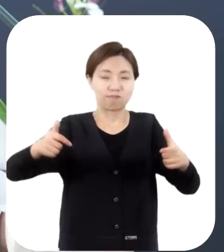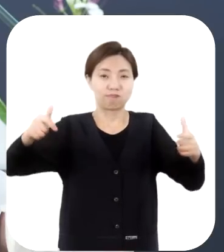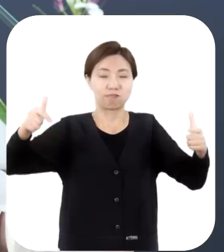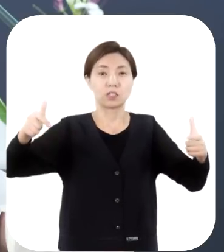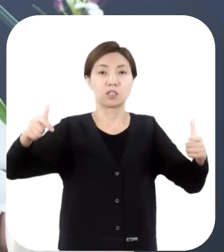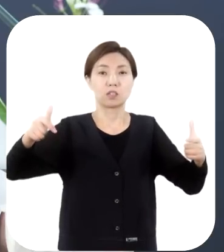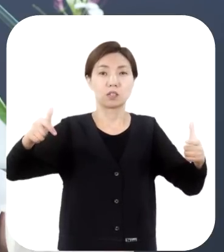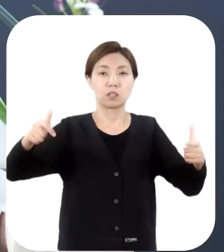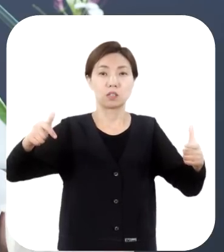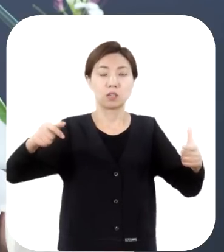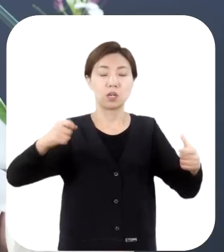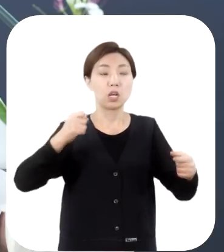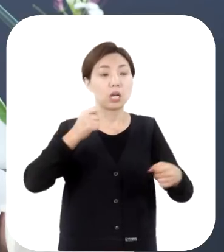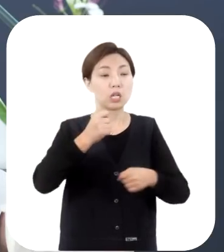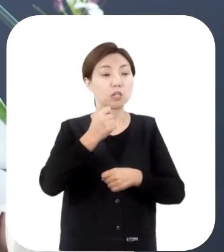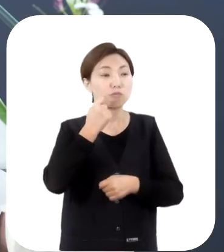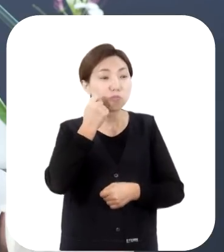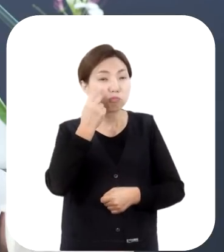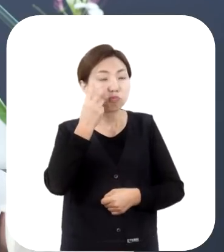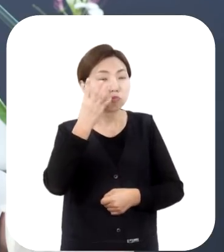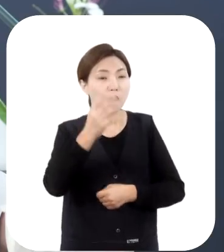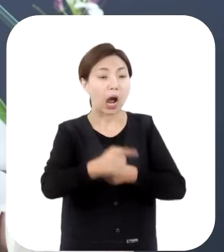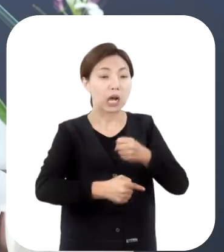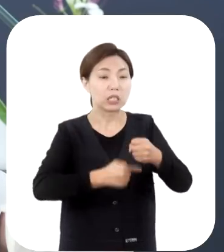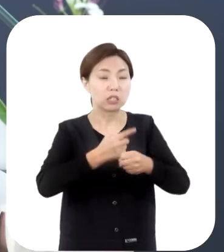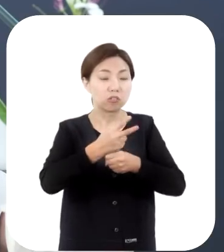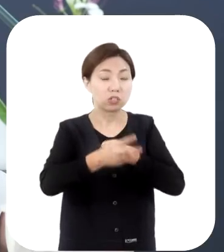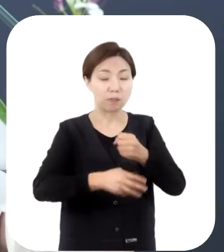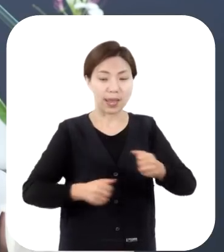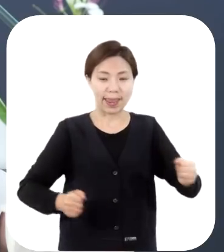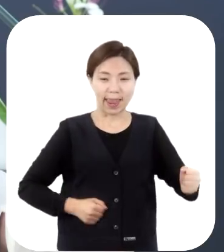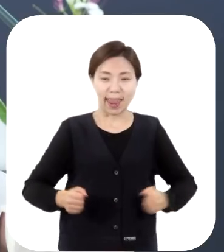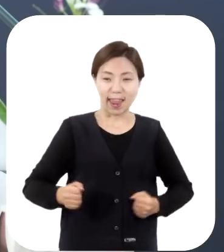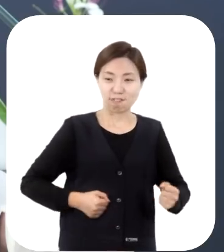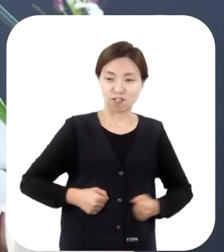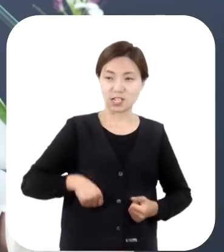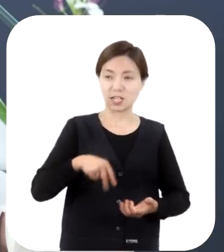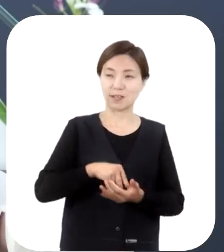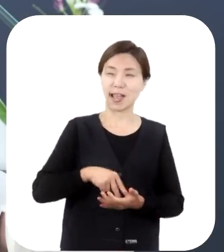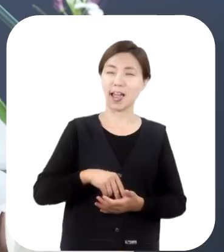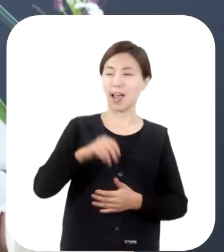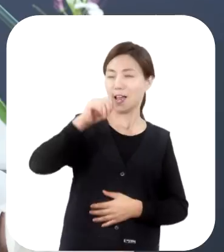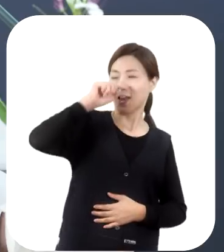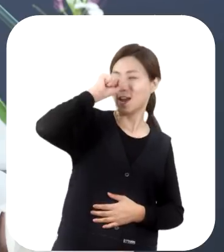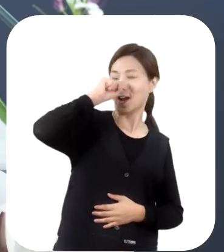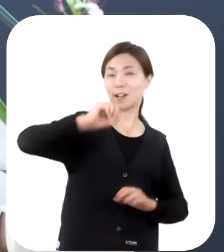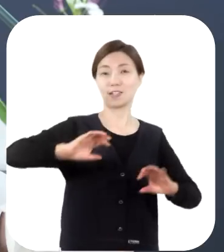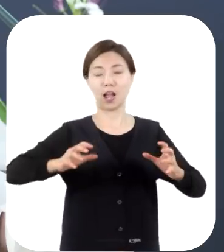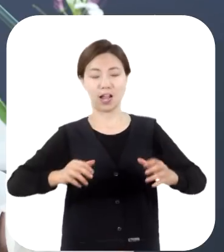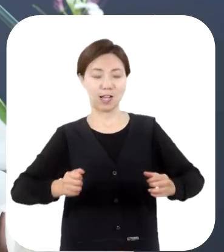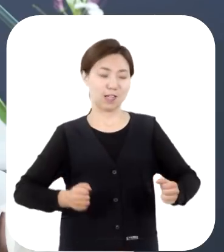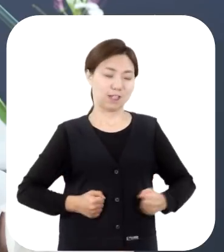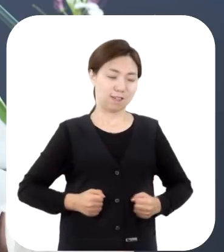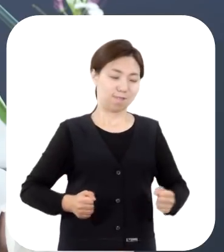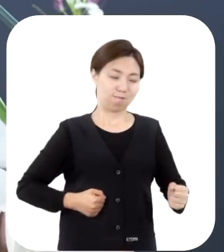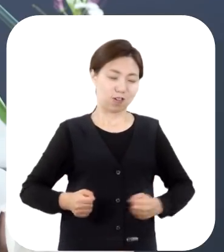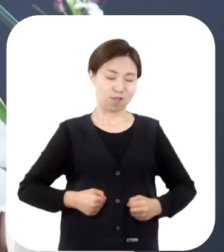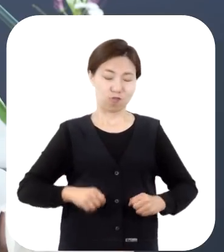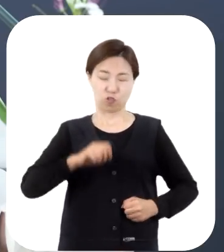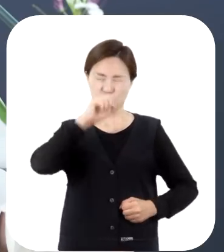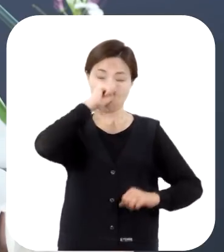된다. 그것이 몇 개월이든 몇 년이든 개구리에게 있어서는 천국일 겁니다.